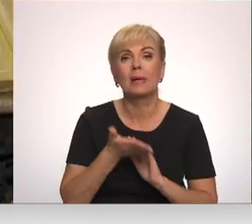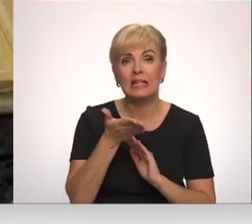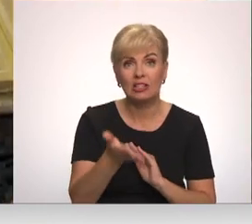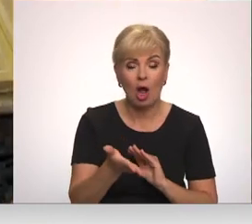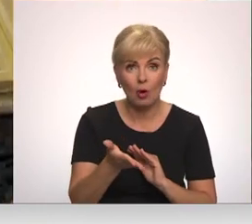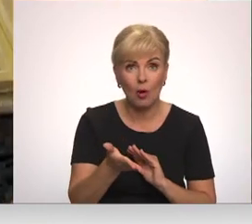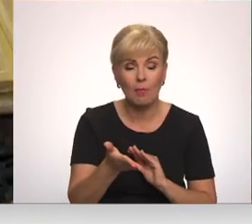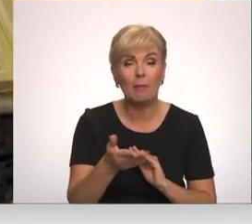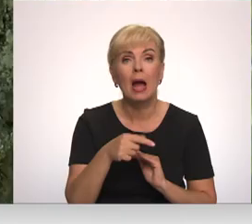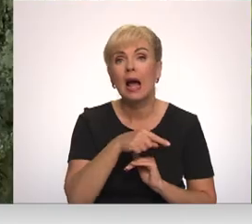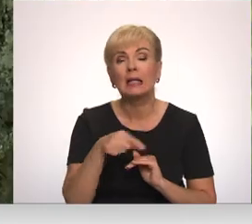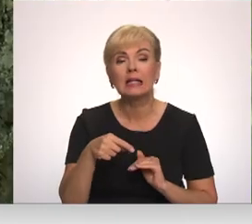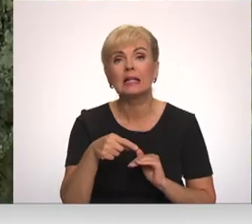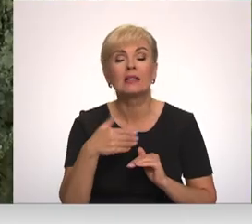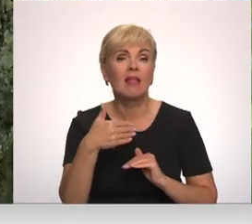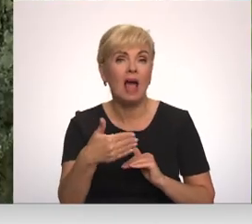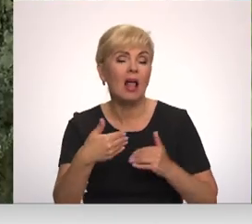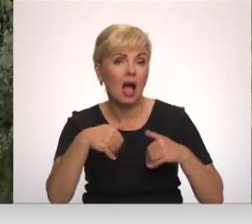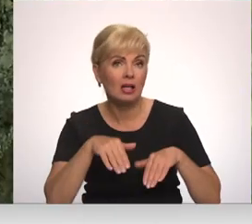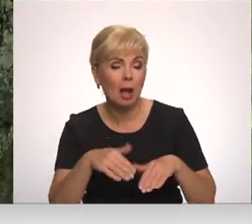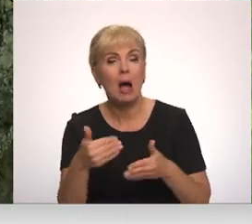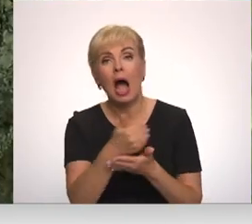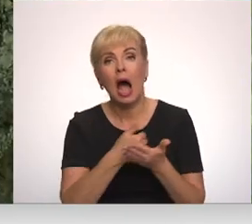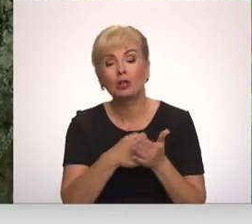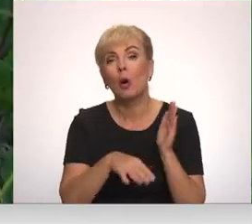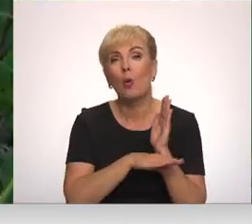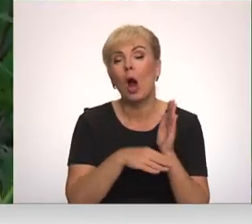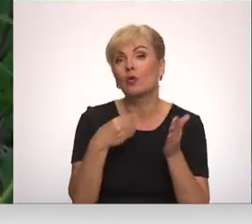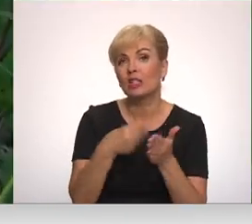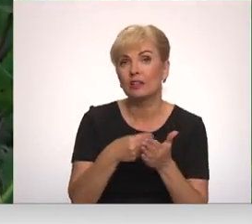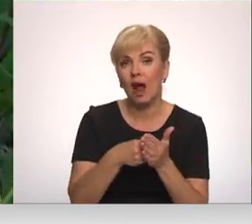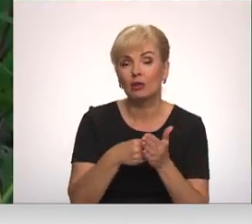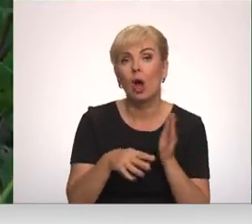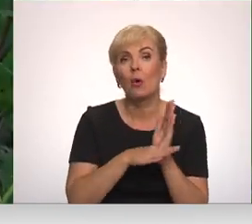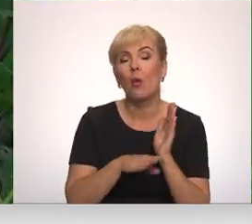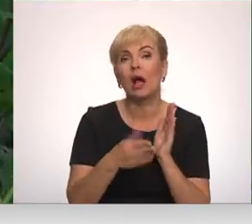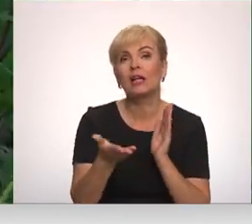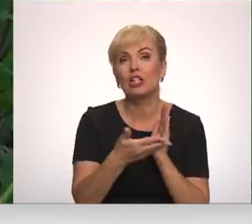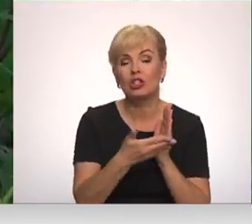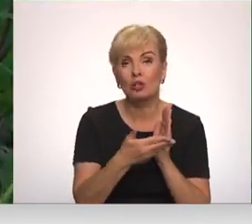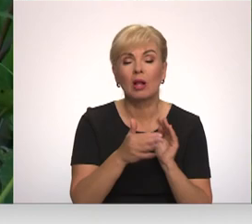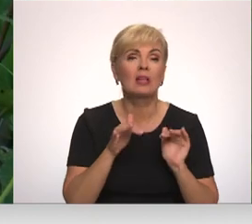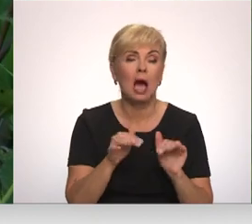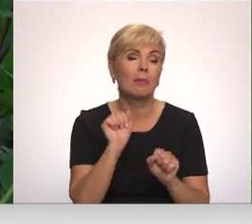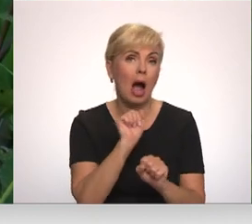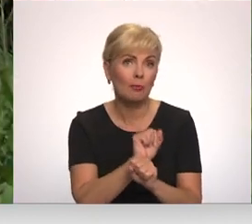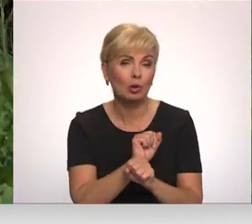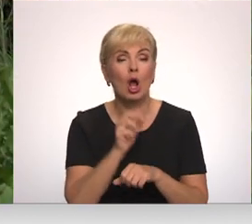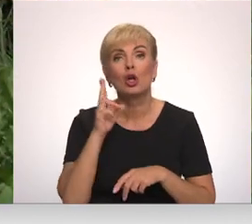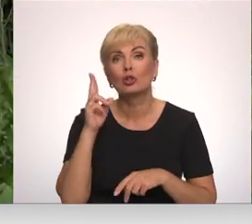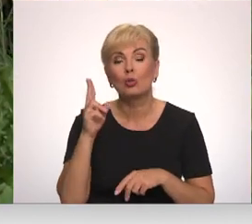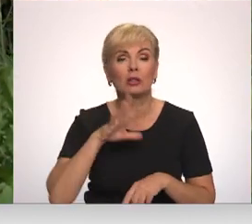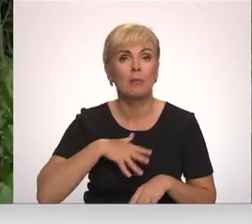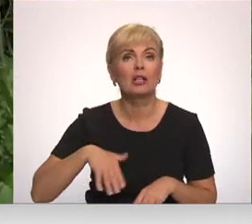pat līdz tālākam lēmumam un atkārtotas koku izvērtēšanas noslēgumam koku ciršanas atļaujas darbība apturēta. Tagad gan solīts, ka